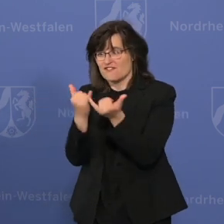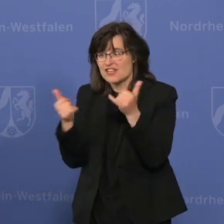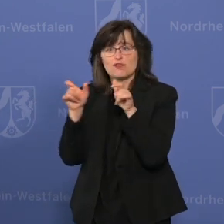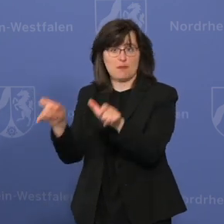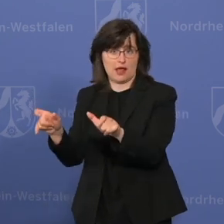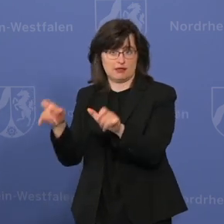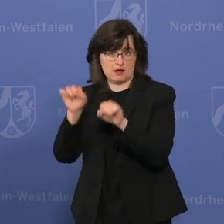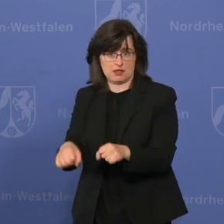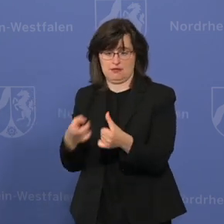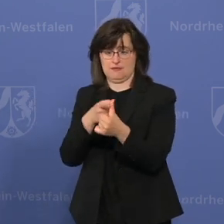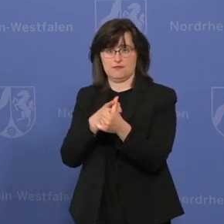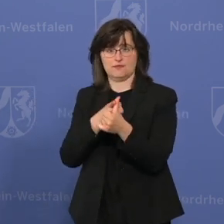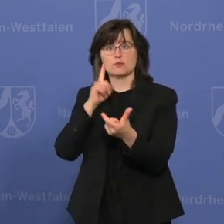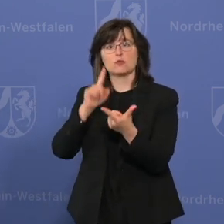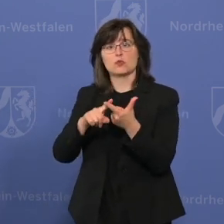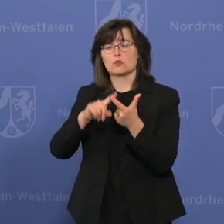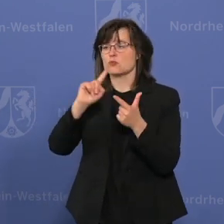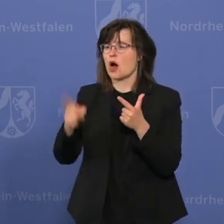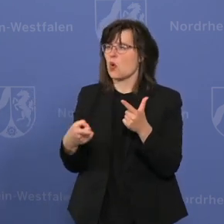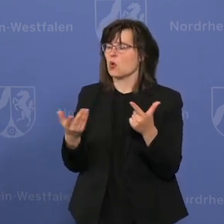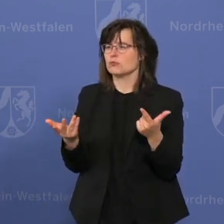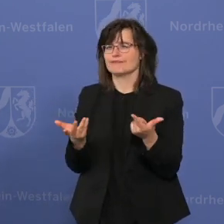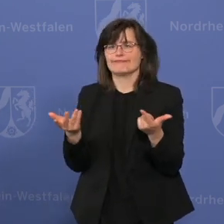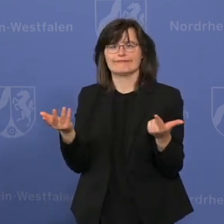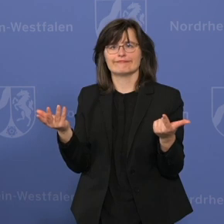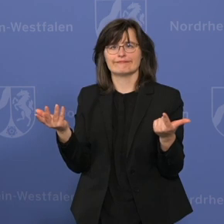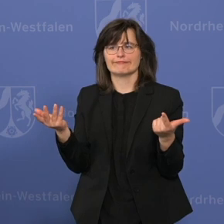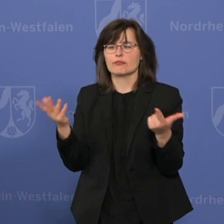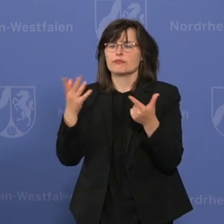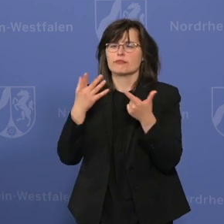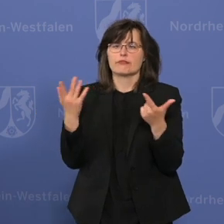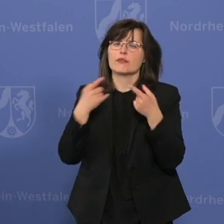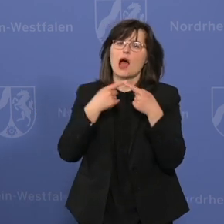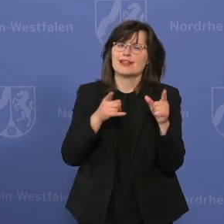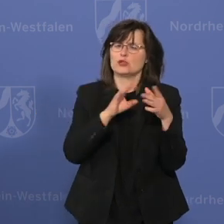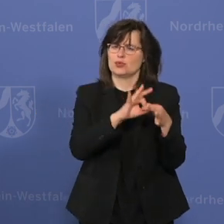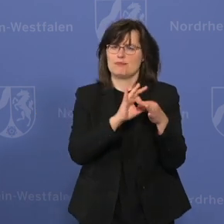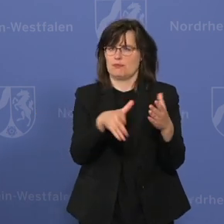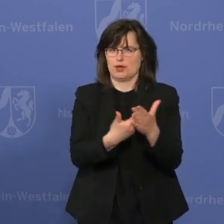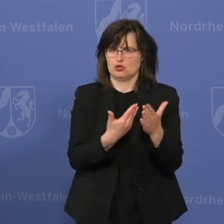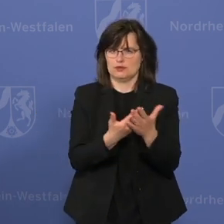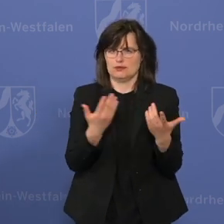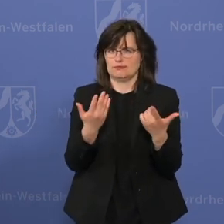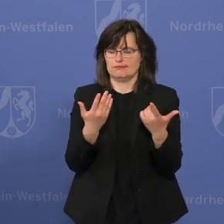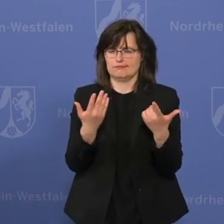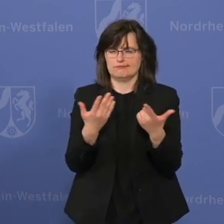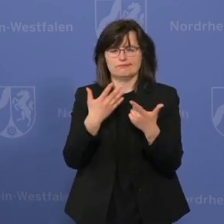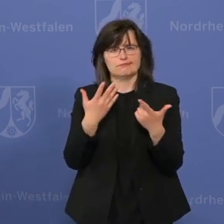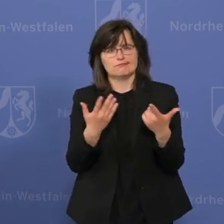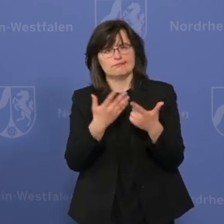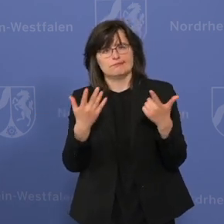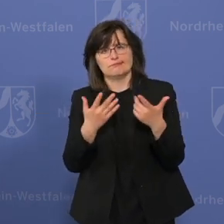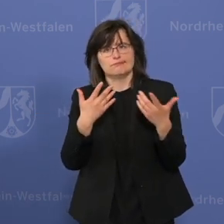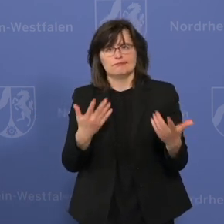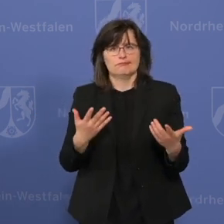wie können wir, wenn wir in anderen Kontexten sind, in denen das regelmäßig nicht der Fall